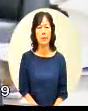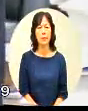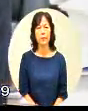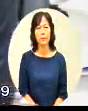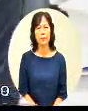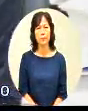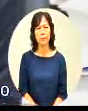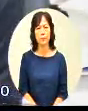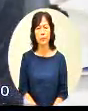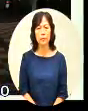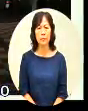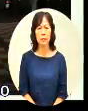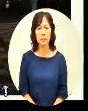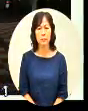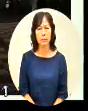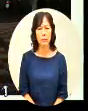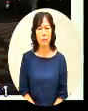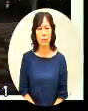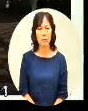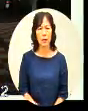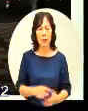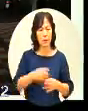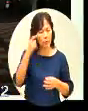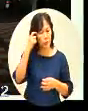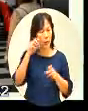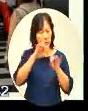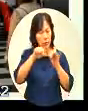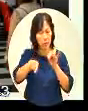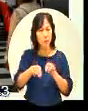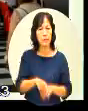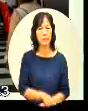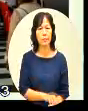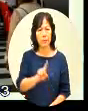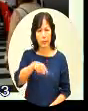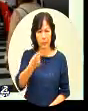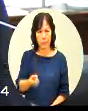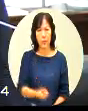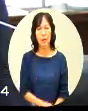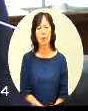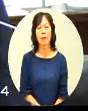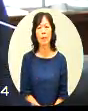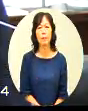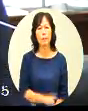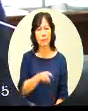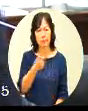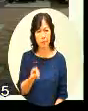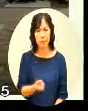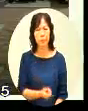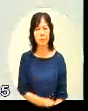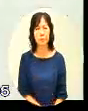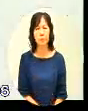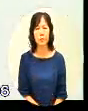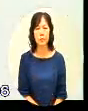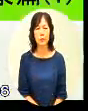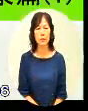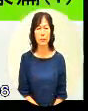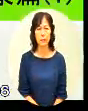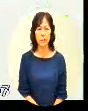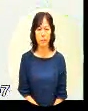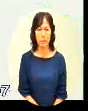张。我想这个地方，请下一张，再下一张，好，下一张哈。